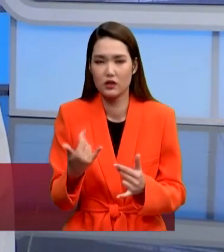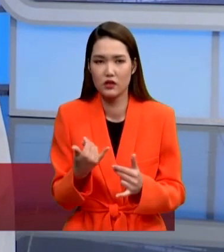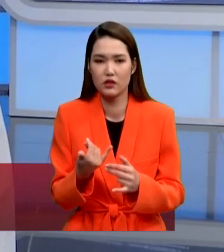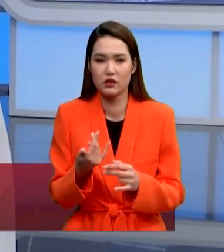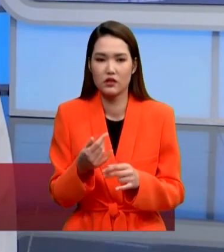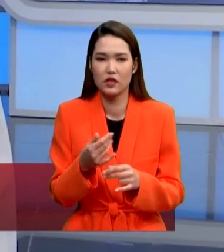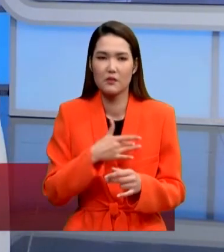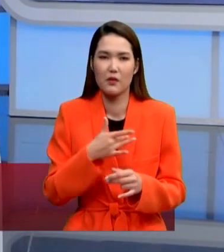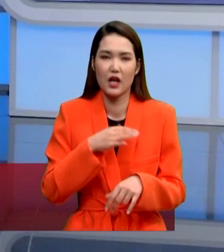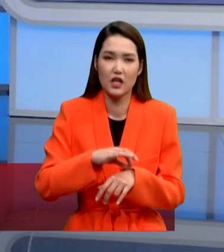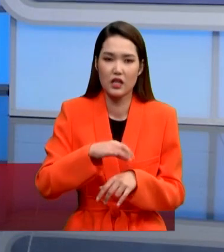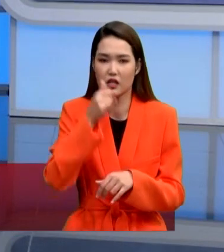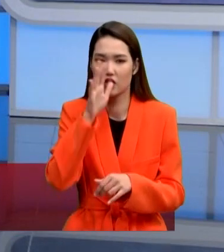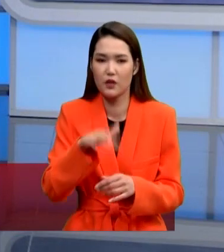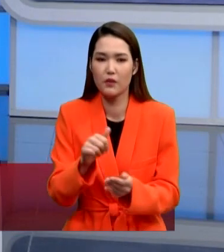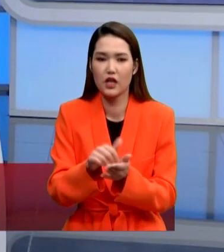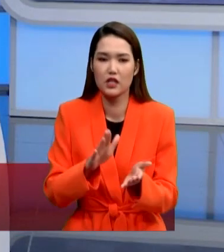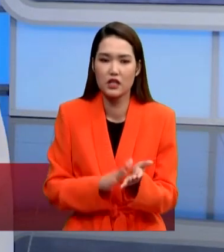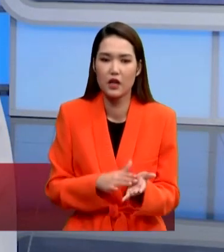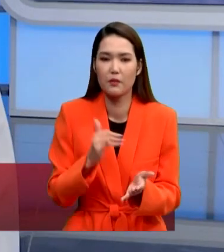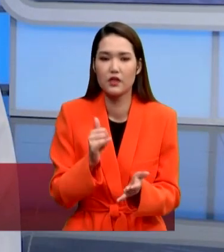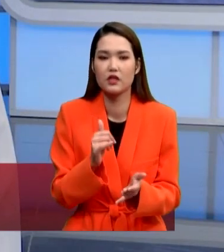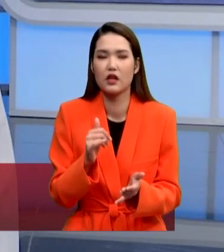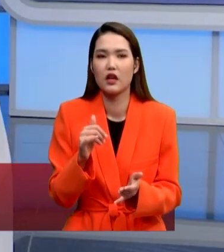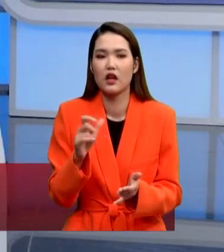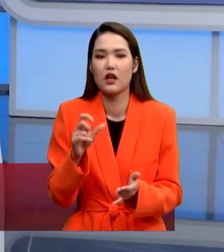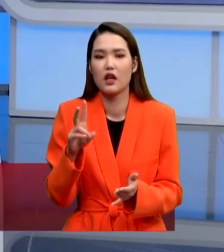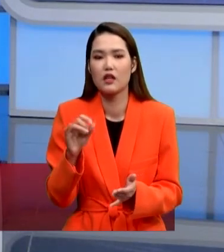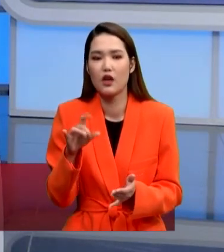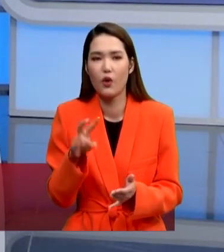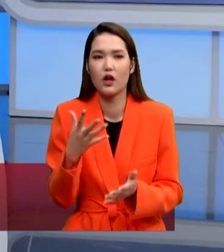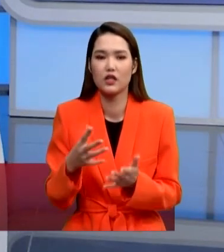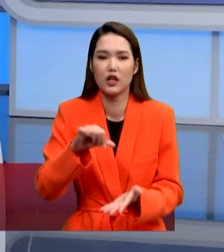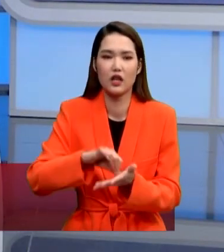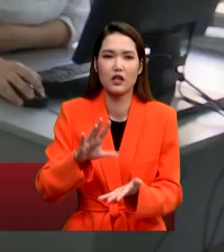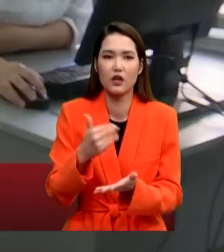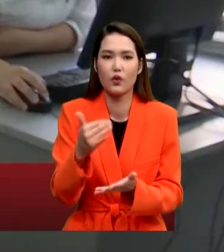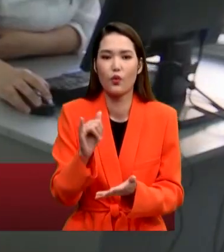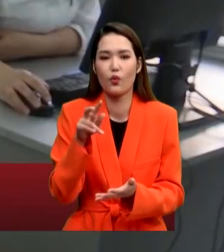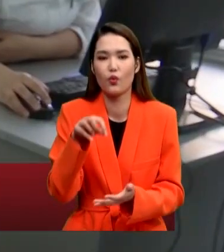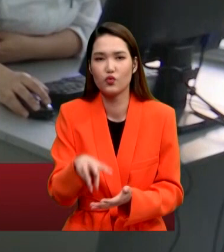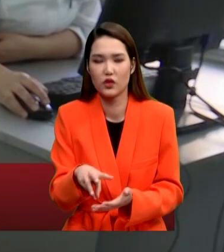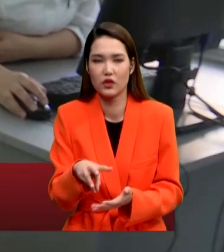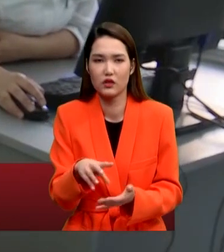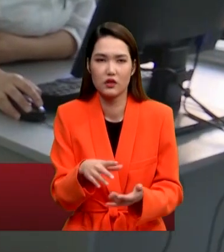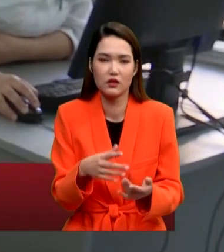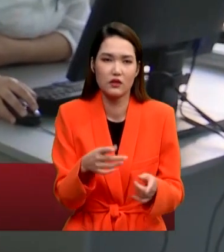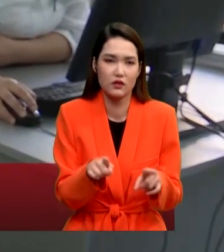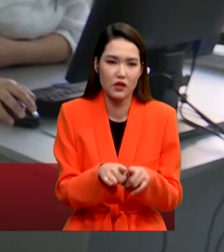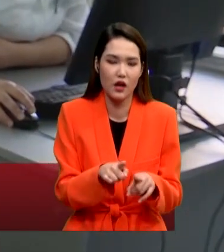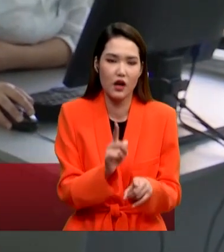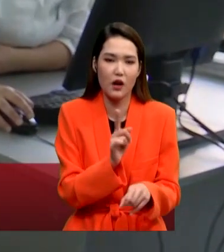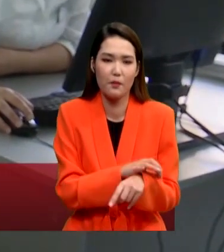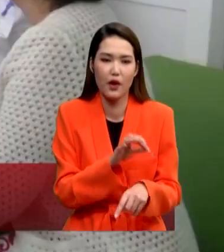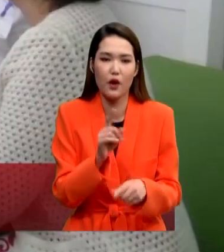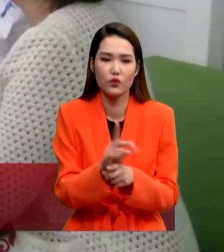болезнью сердца, не может записаться к врачу-эндокринологу, если не состоит у него на учете. А вот здесь хронические больные